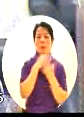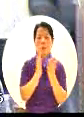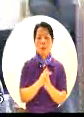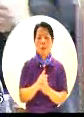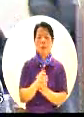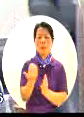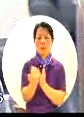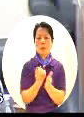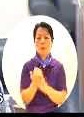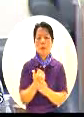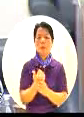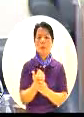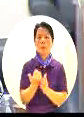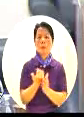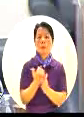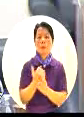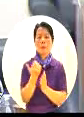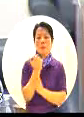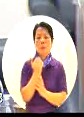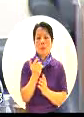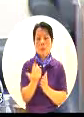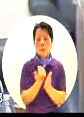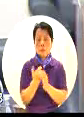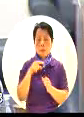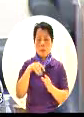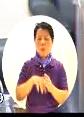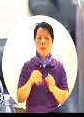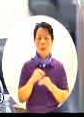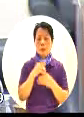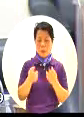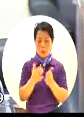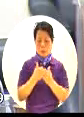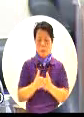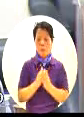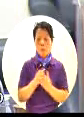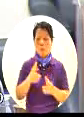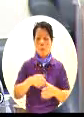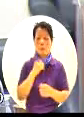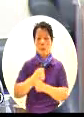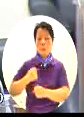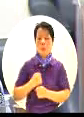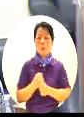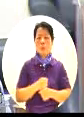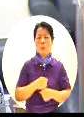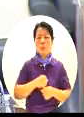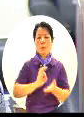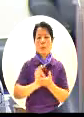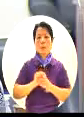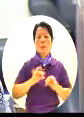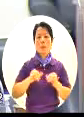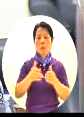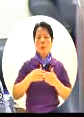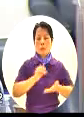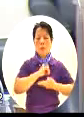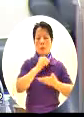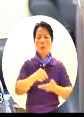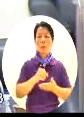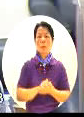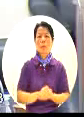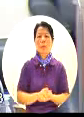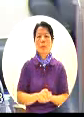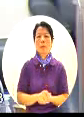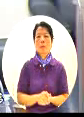店哈，啊后边是啊啊有生产的这些工厂的用地嘛哈。那我是建议了哈，我是建议了，下一